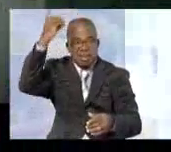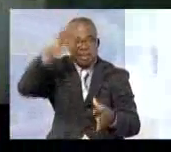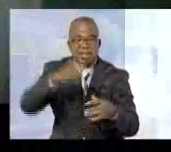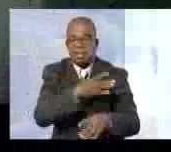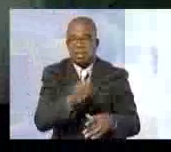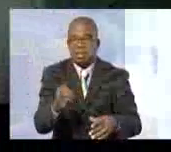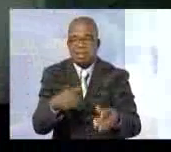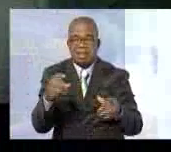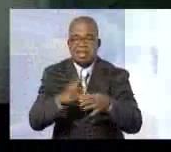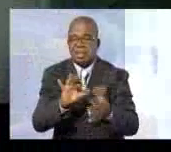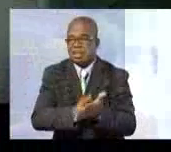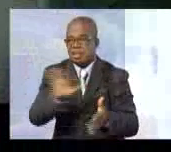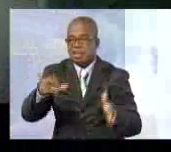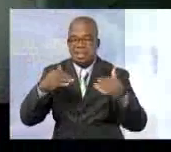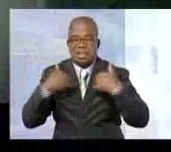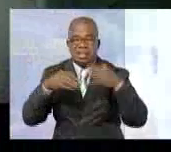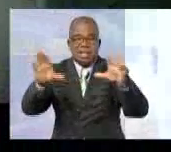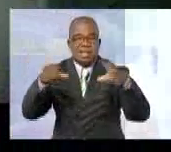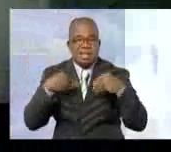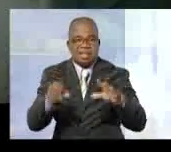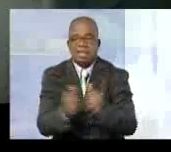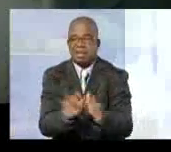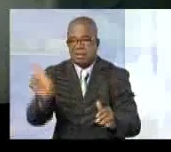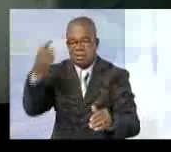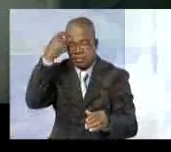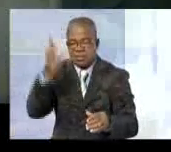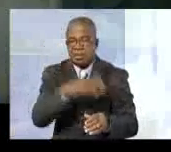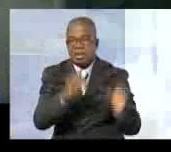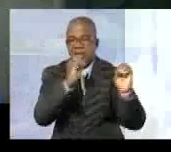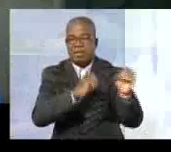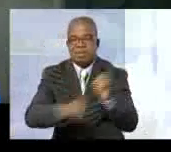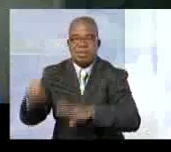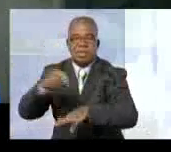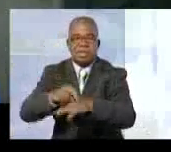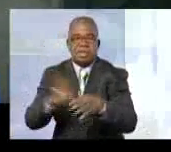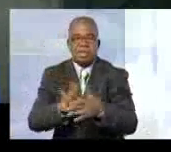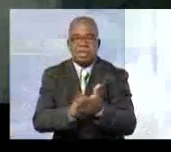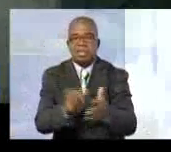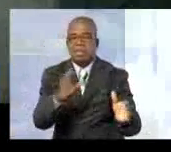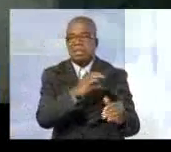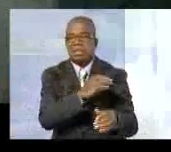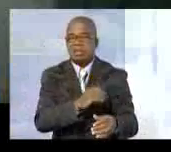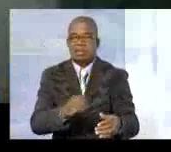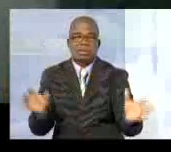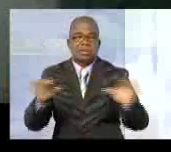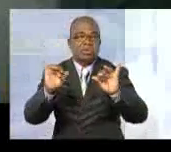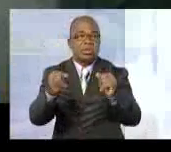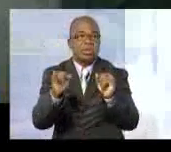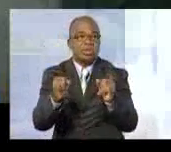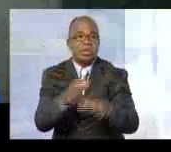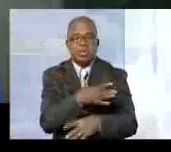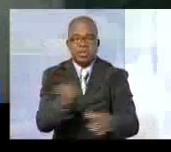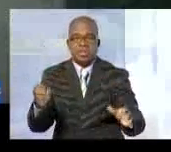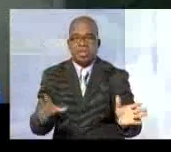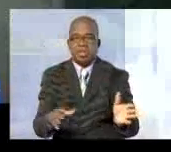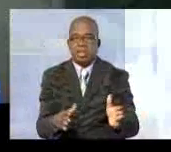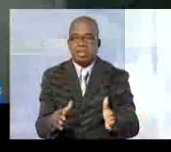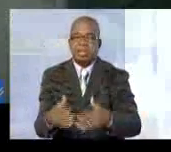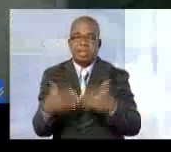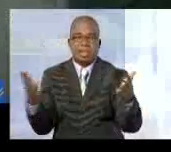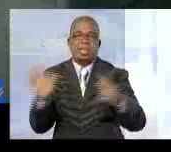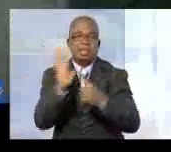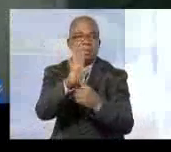accepté avec le gouvernement l'organisation de cette 8e CAMFOOT et aussi donner un aperçu